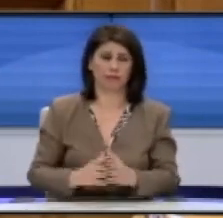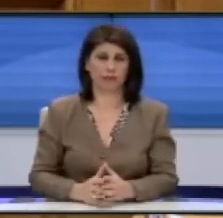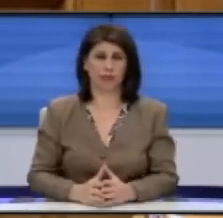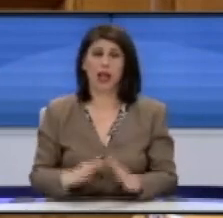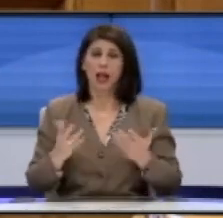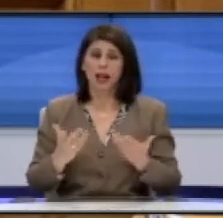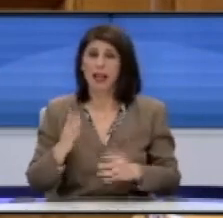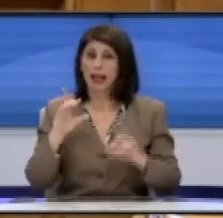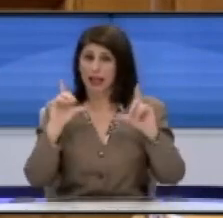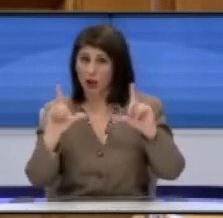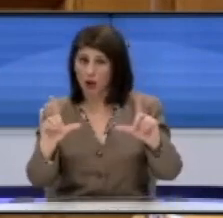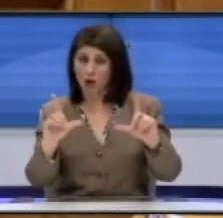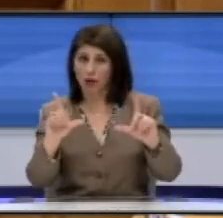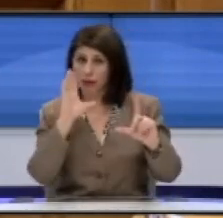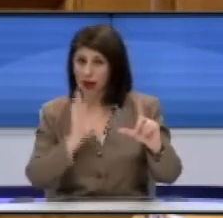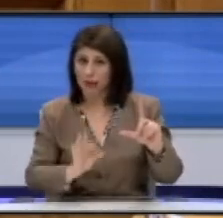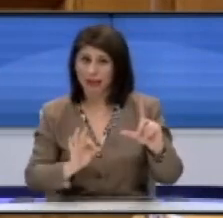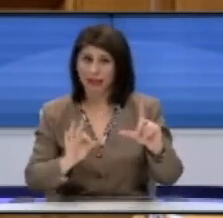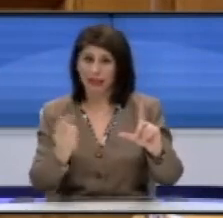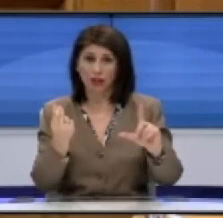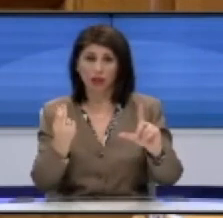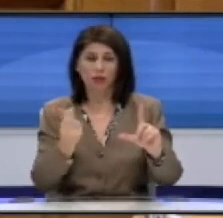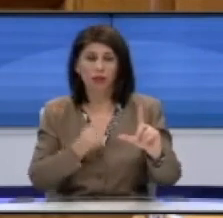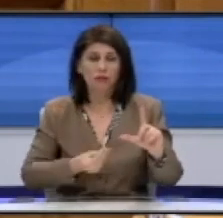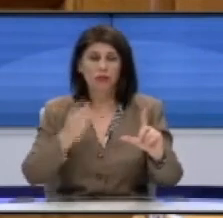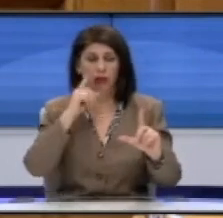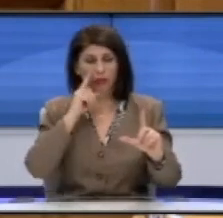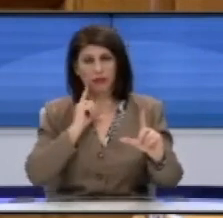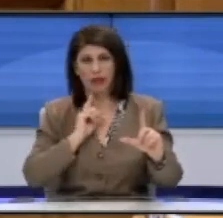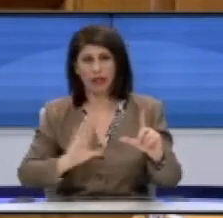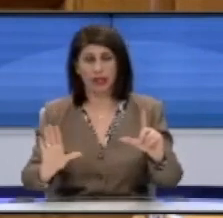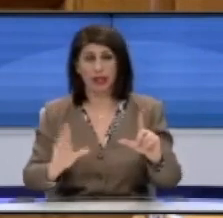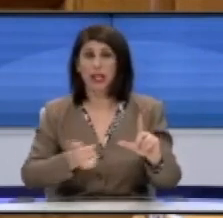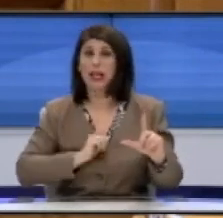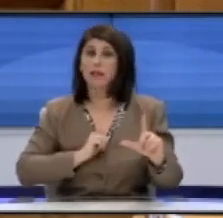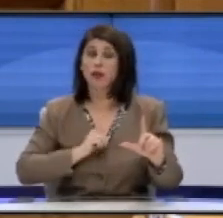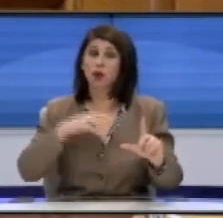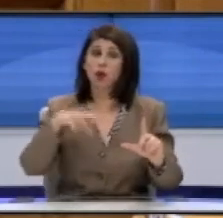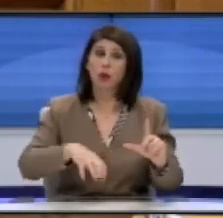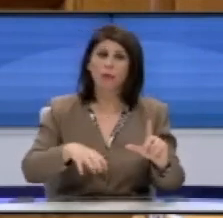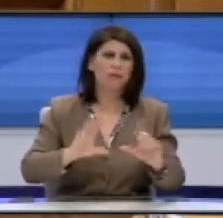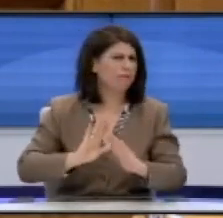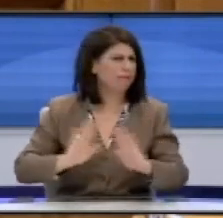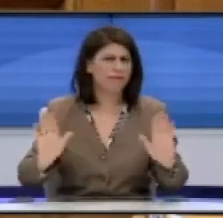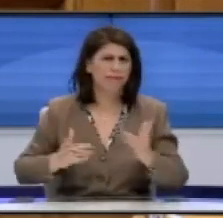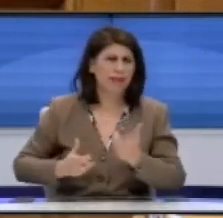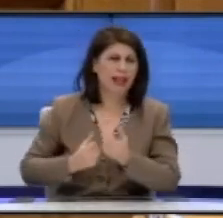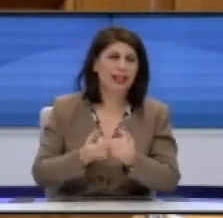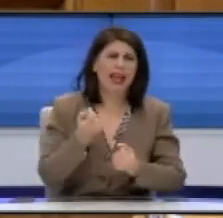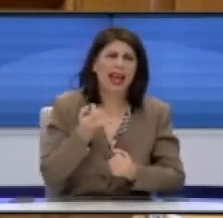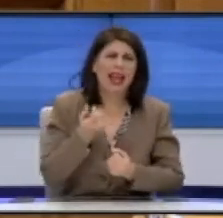επισημαίνει ότι ο εισαγγελέας του Αρείου Πάγου δεν δύναται, επικαλούμενος τη γενική αρμοδιότητά του,